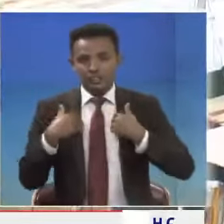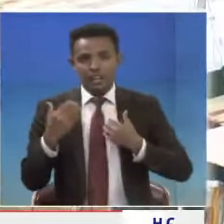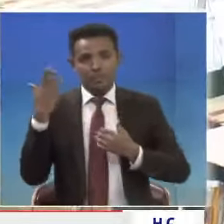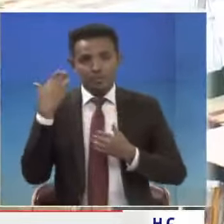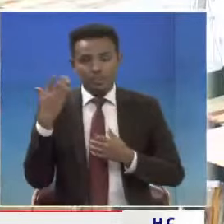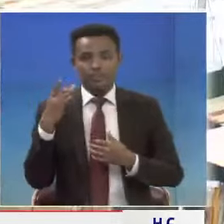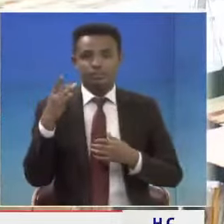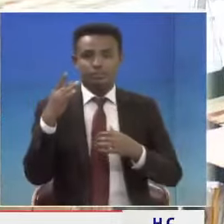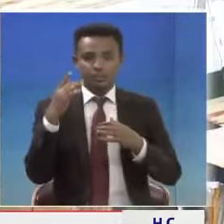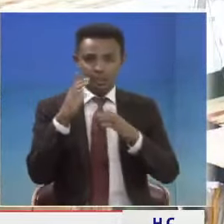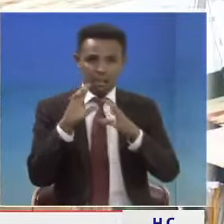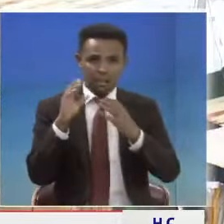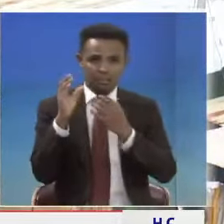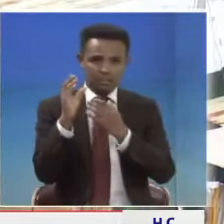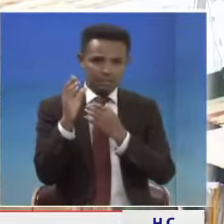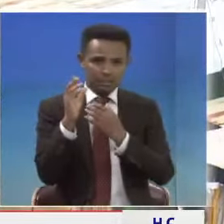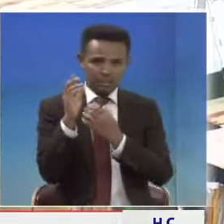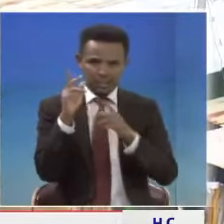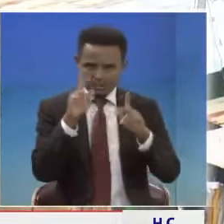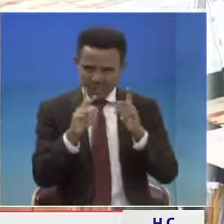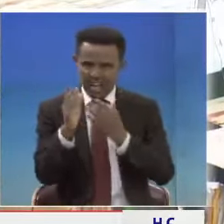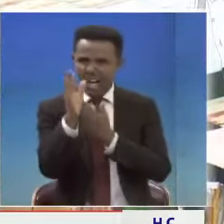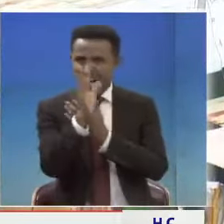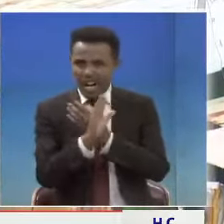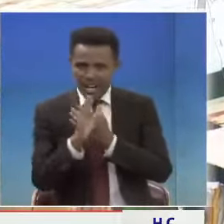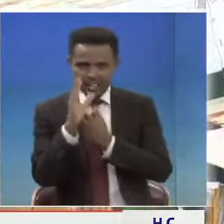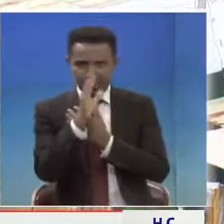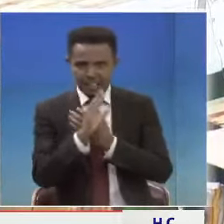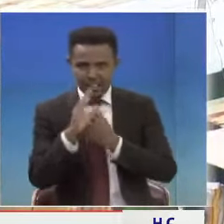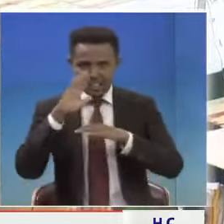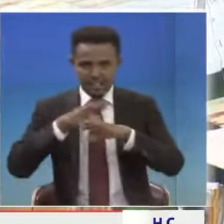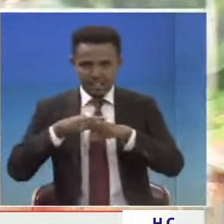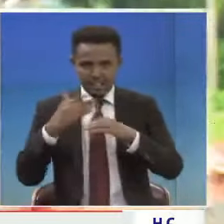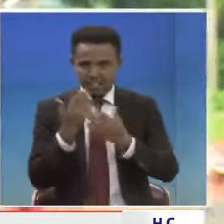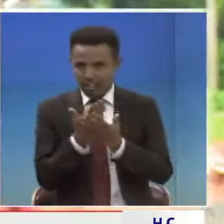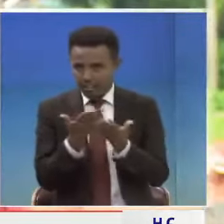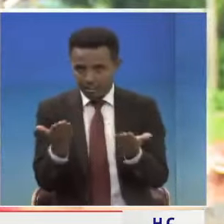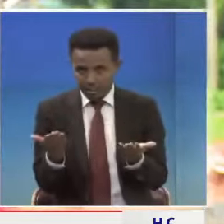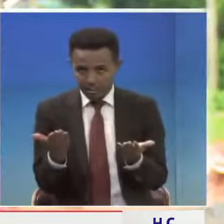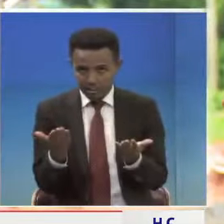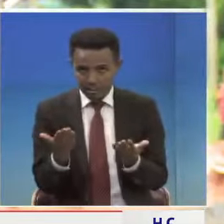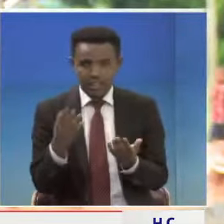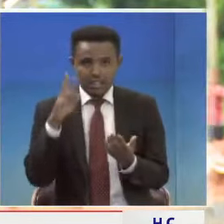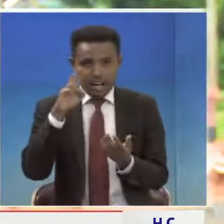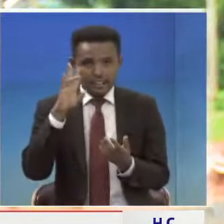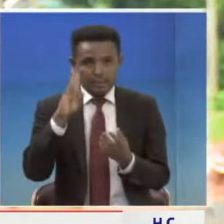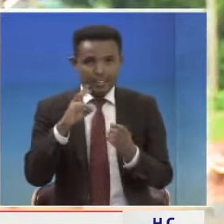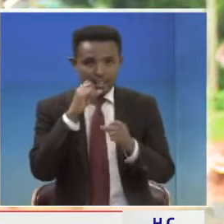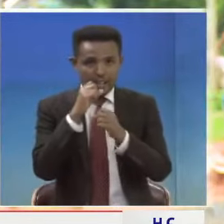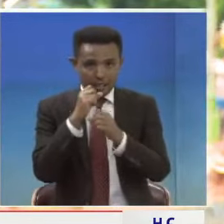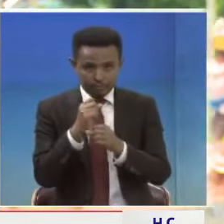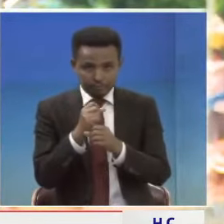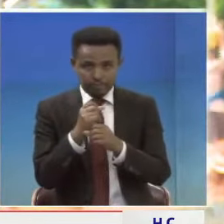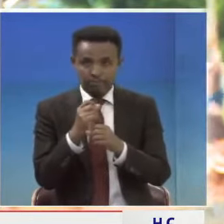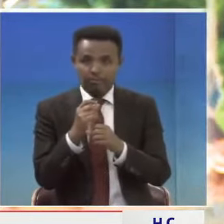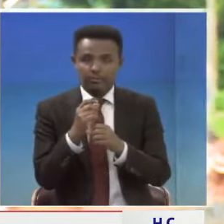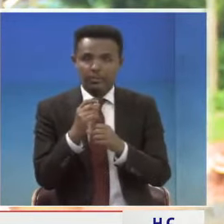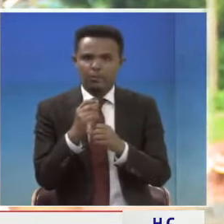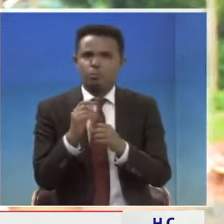ጀምሮ ህዝብና ሀገርን እየጎዳ ያለው ጠላትን ለማጥፋት ተዘጋጅተናል ብለዋል። 27 ዓመት ሙሉ የተሰቃየ